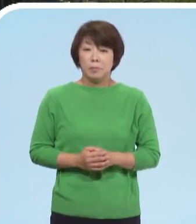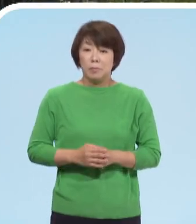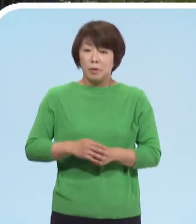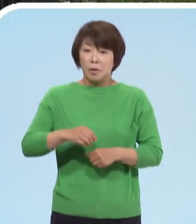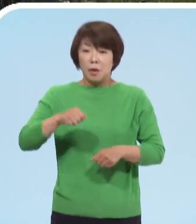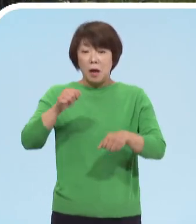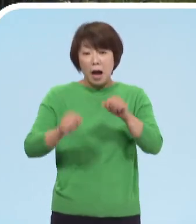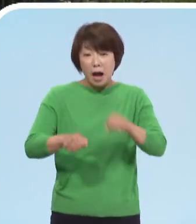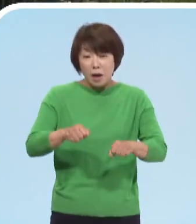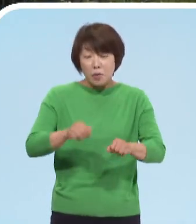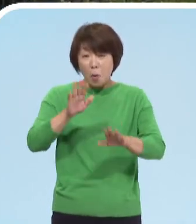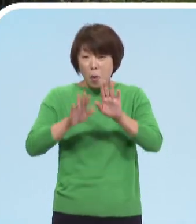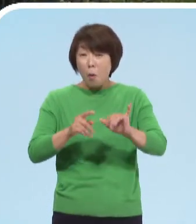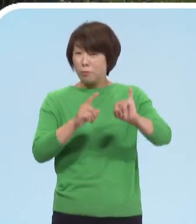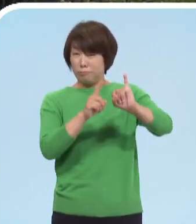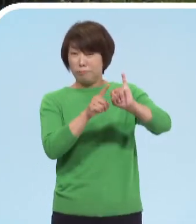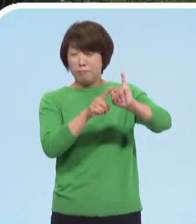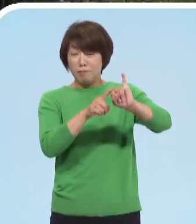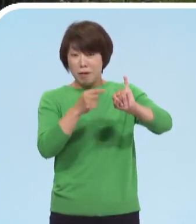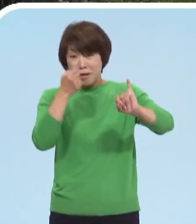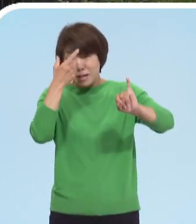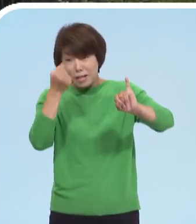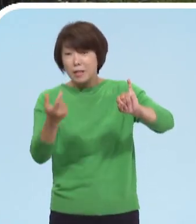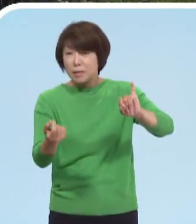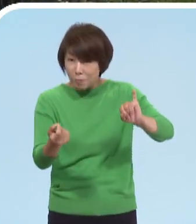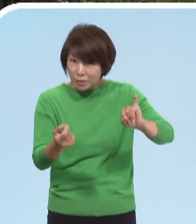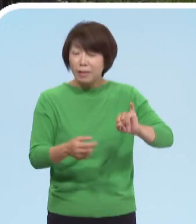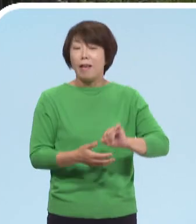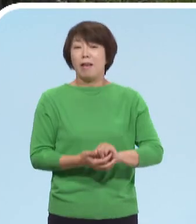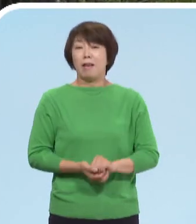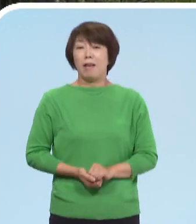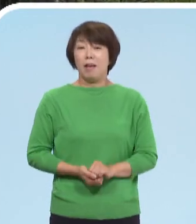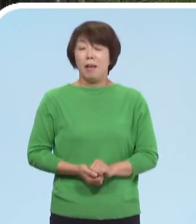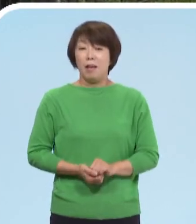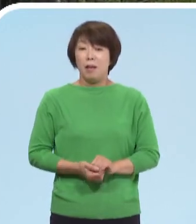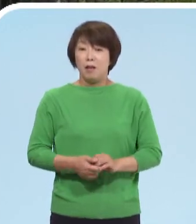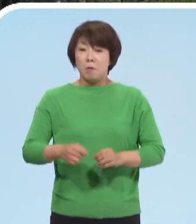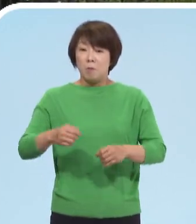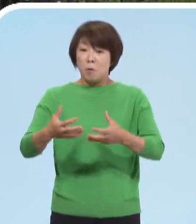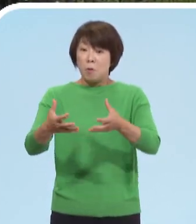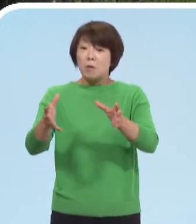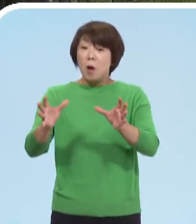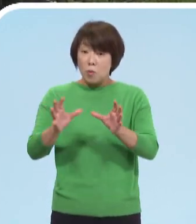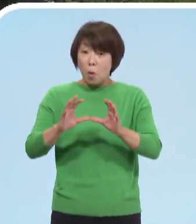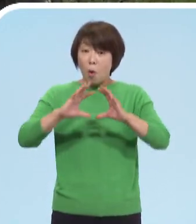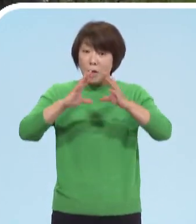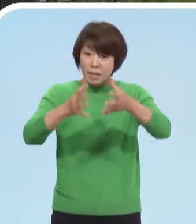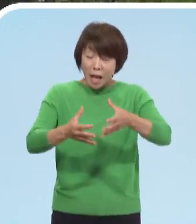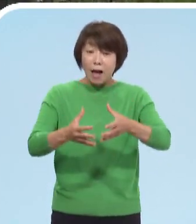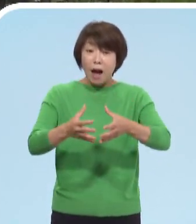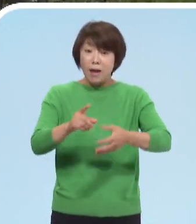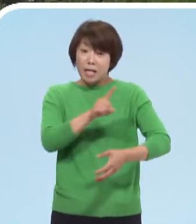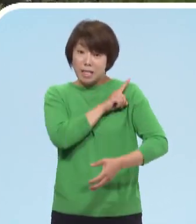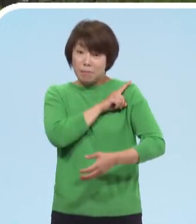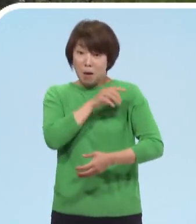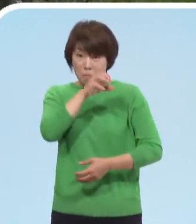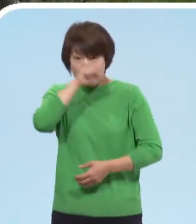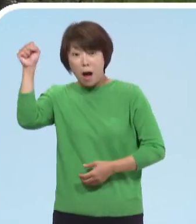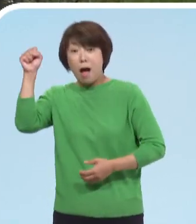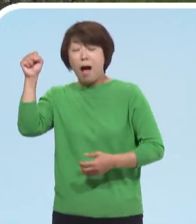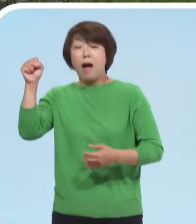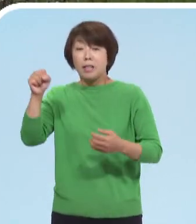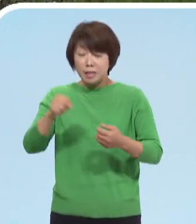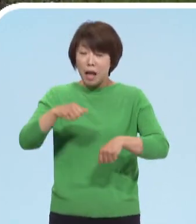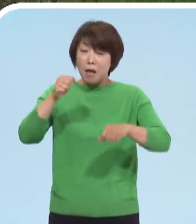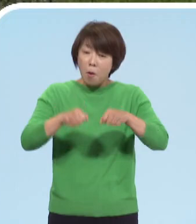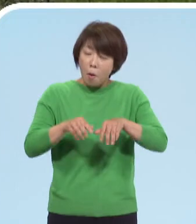演奏している時の山本さん、生き生きしてましたね。ファンタスティックスを世界一に導き、ス